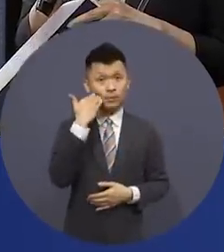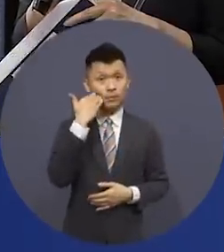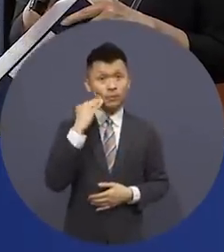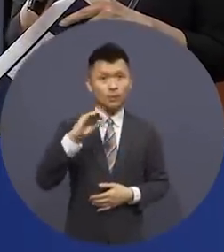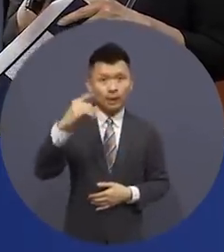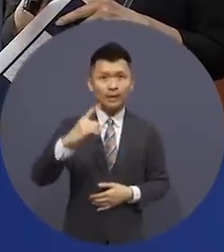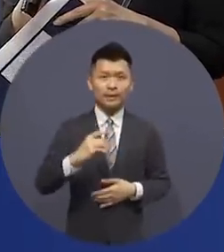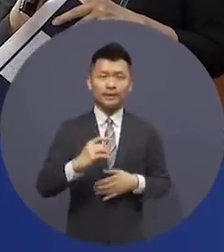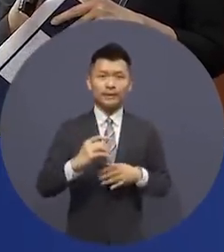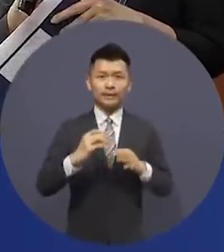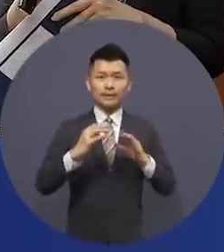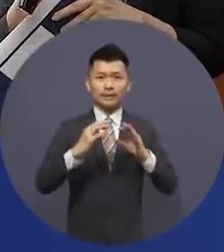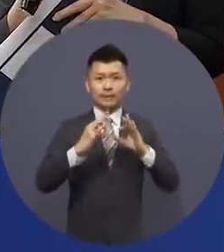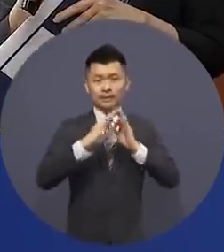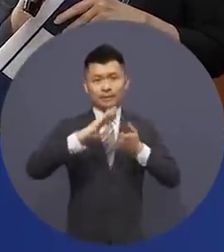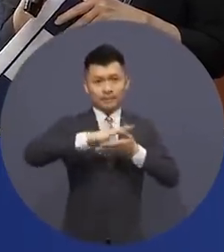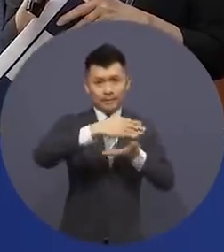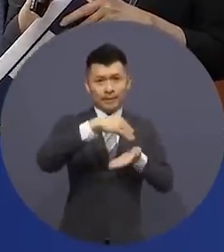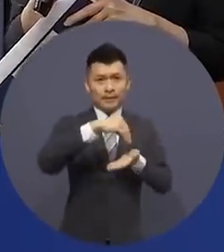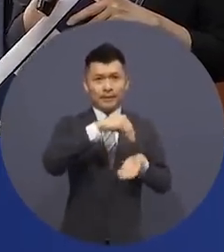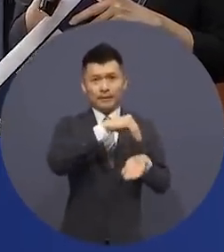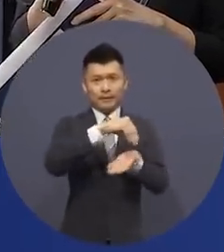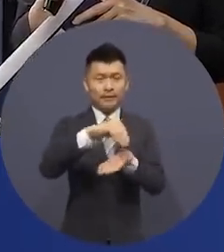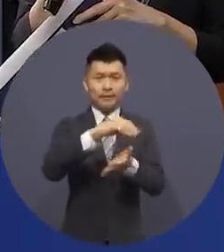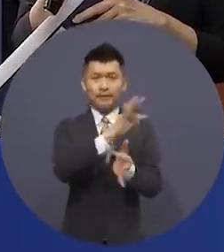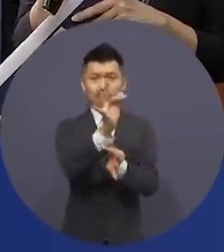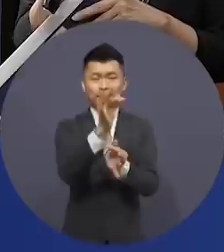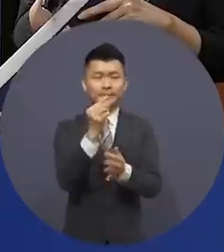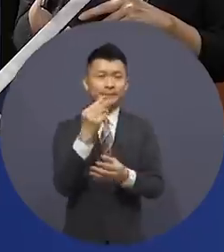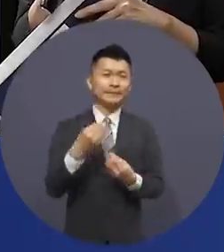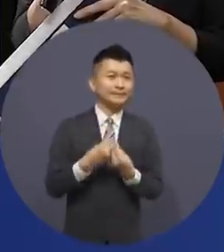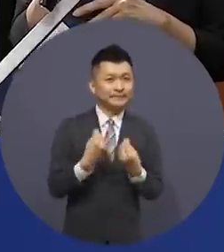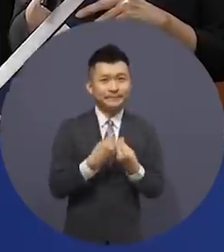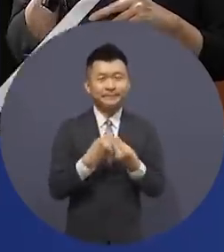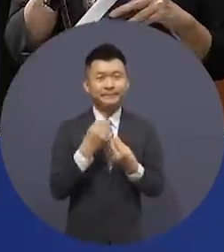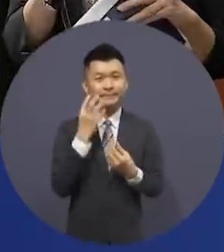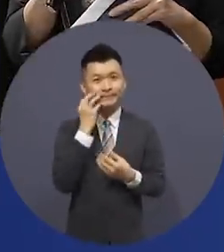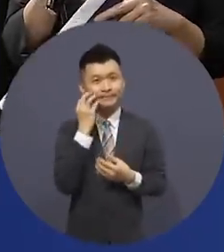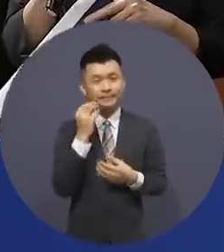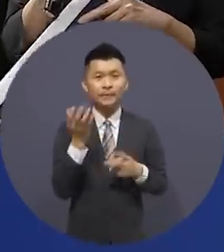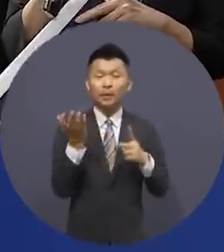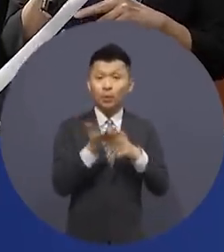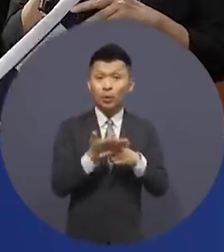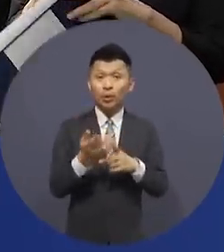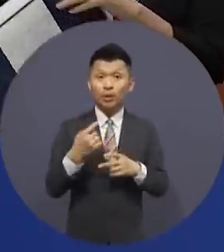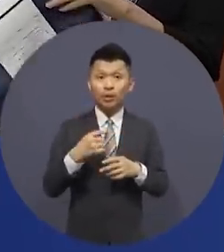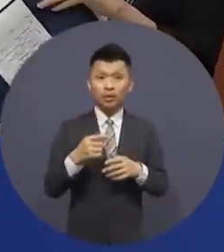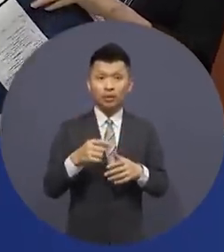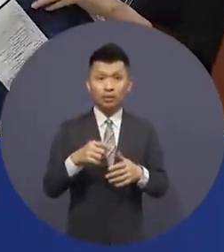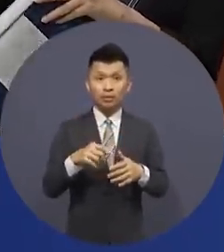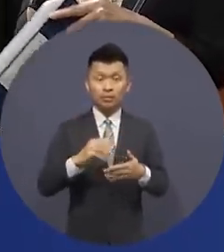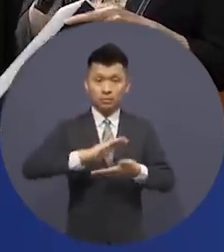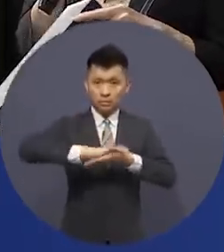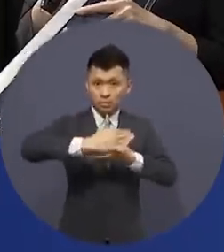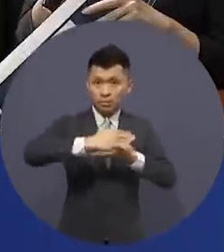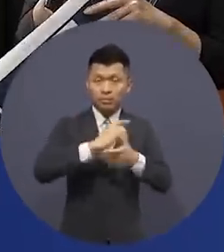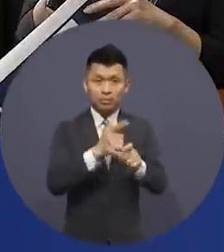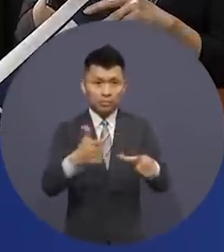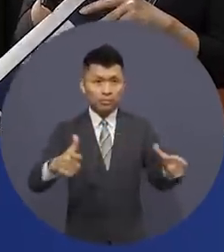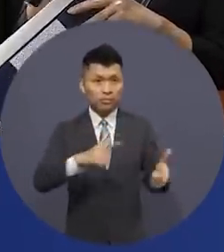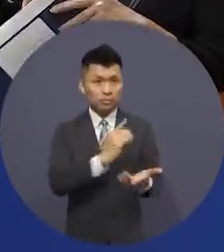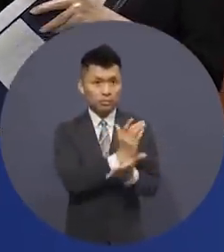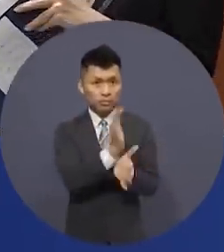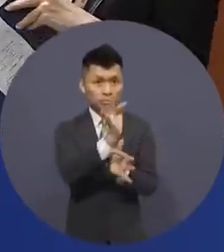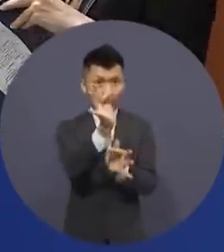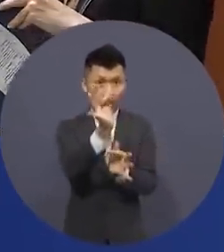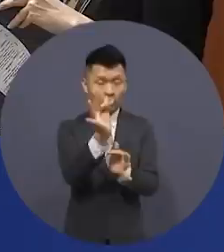不方便带齐所有的存折，或者是你也一时无法备齐所有的存折，那其实也可以